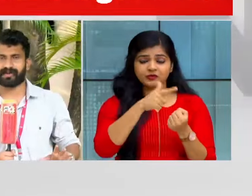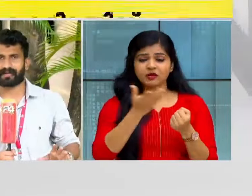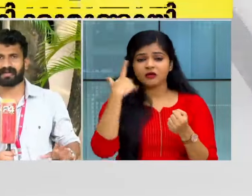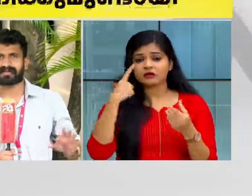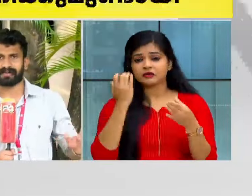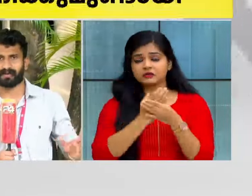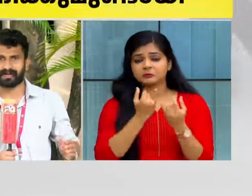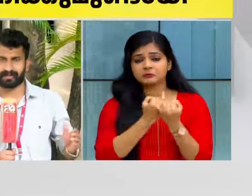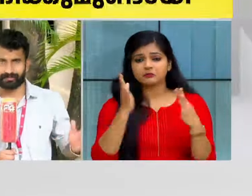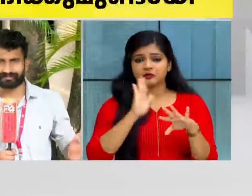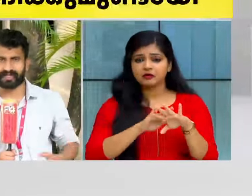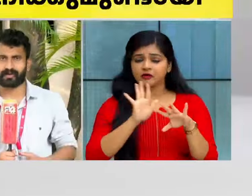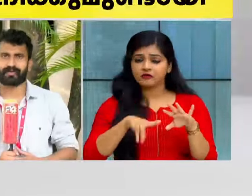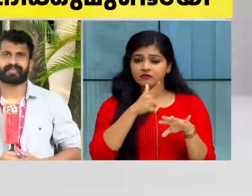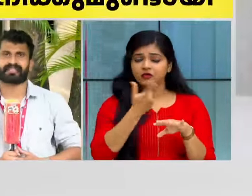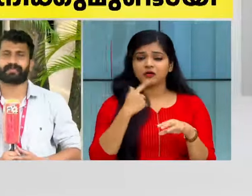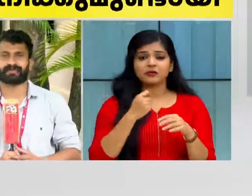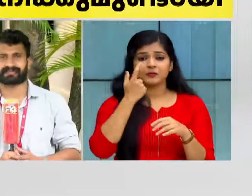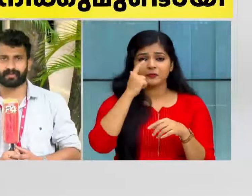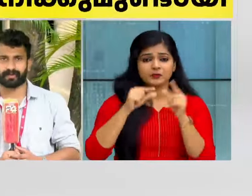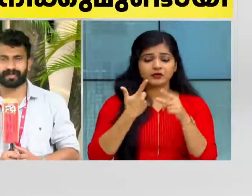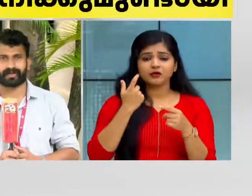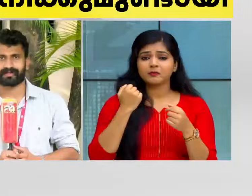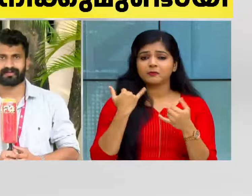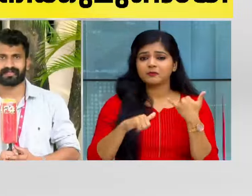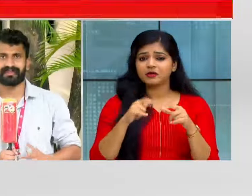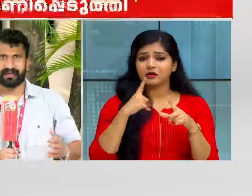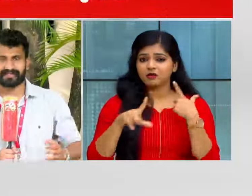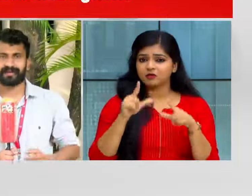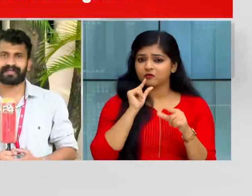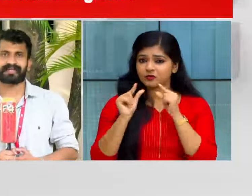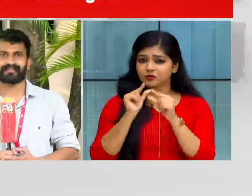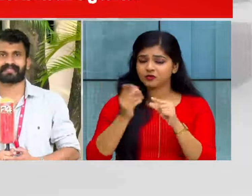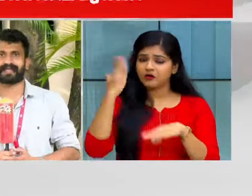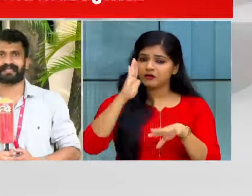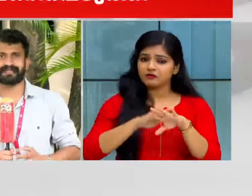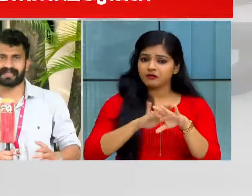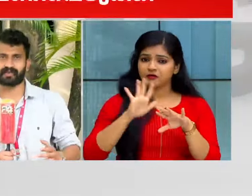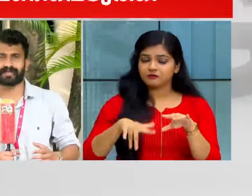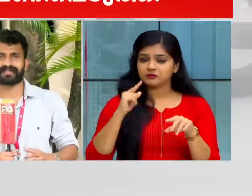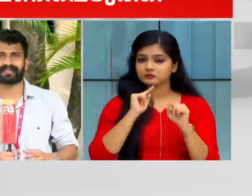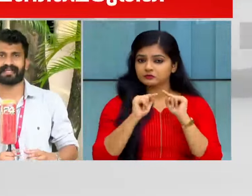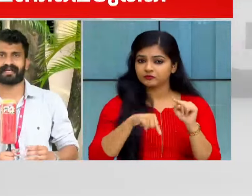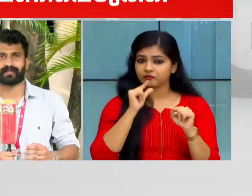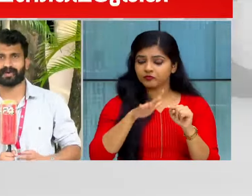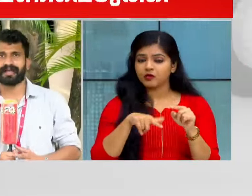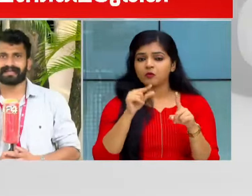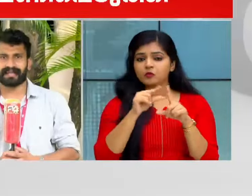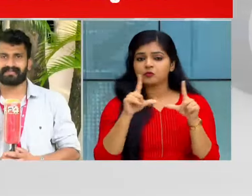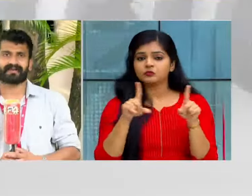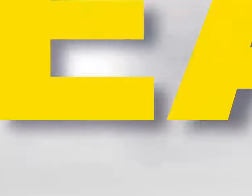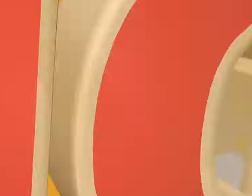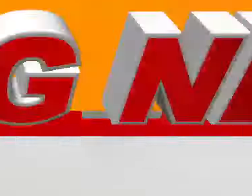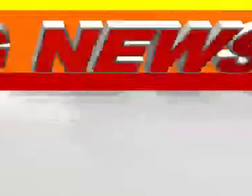സമാനമായ സംഭവങ്ങൾ ഇതിനു മുൻപും സ്ത്രീകളോട് അപമര്യാദയായി പെരുമാറുന്ന സംഭവം ഉൾപ്പെടെ ഉണ്ടായിട്ടുണ്ട് എന്നും വ്യക്തമാക്കി രംഗത്ത് വന്നതാണ് അതിനെ സാധൂകരിക്കുന്ന നിലയിലാണ് ഇപ്പോൾ ഈ